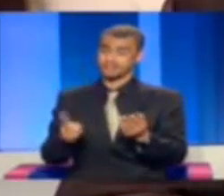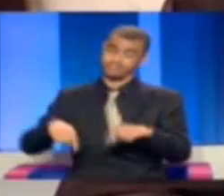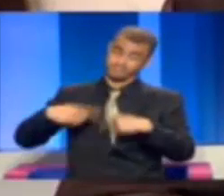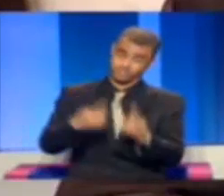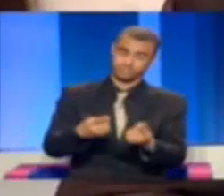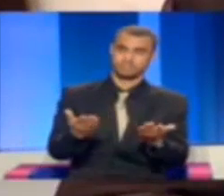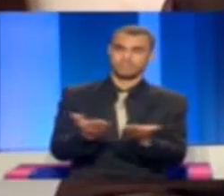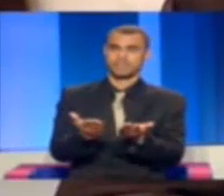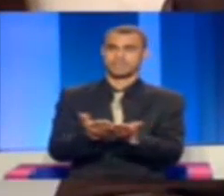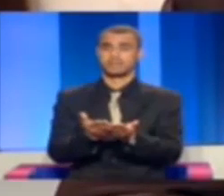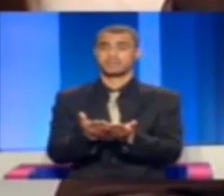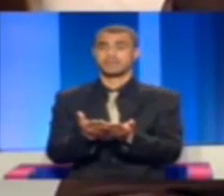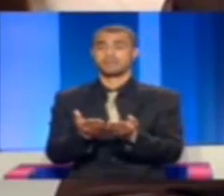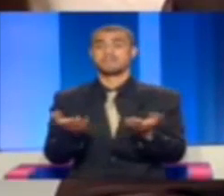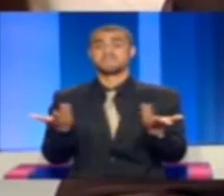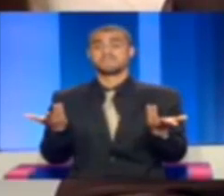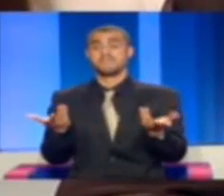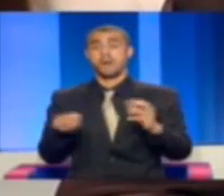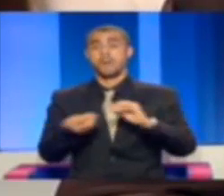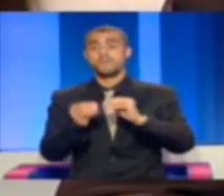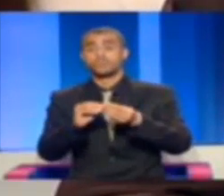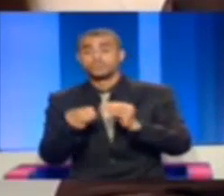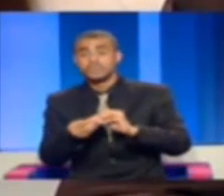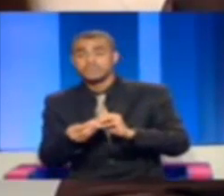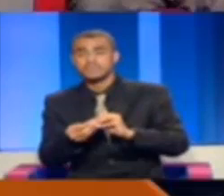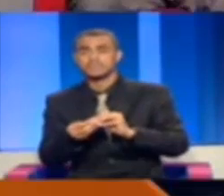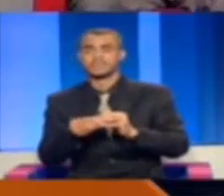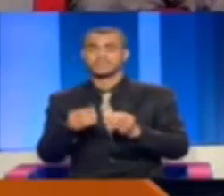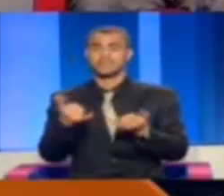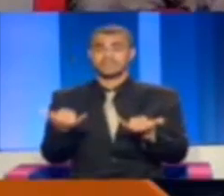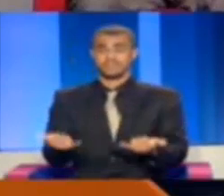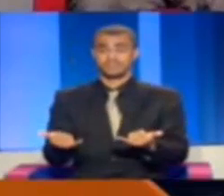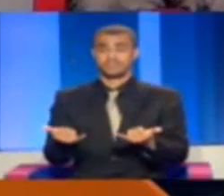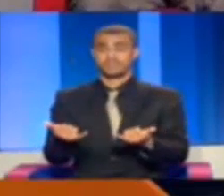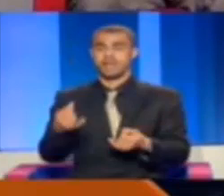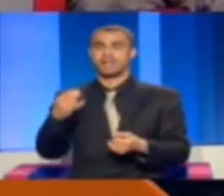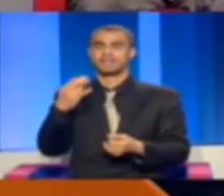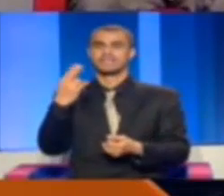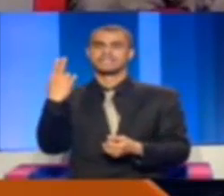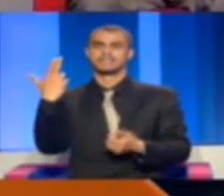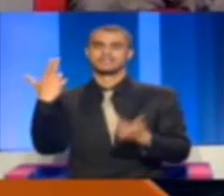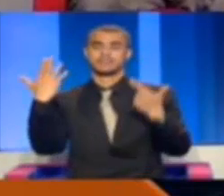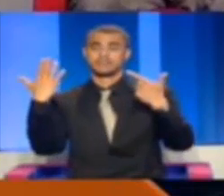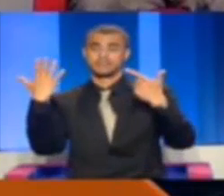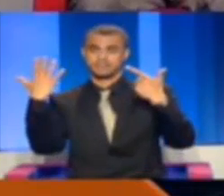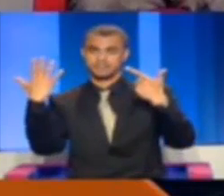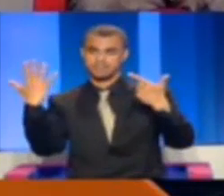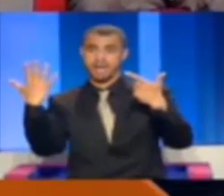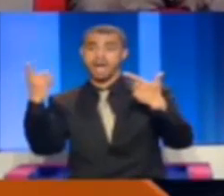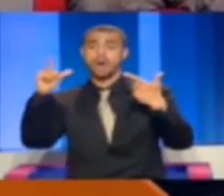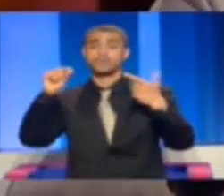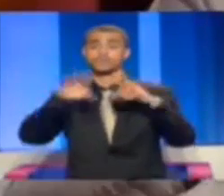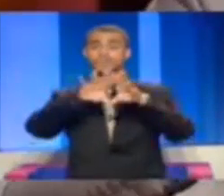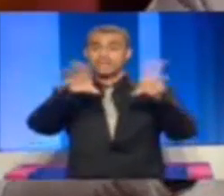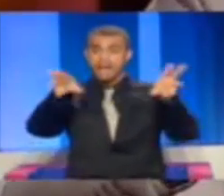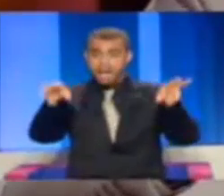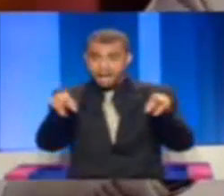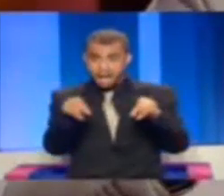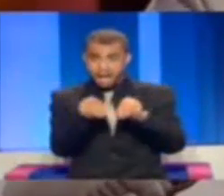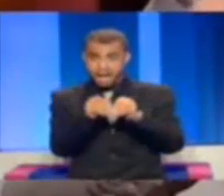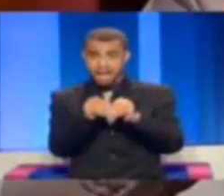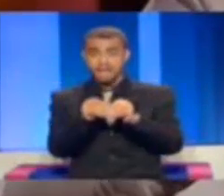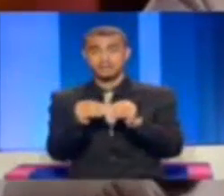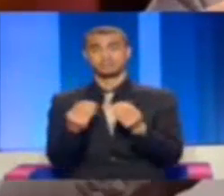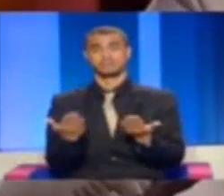او اللي هما مدرسين تقريبا 2700، يعني الشيء اللي كيخلي تقريبا واحد 27,000 طفل، يعني